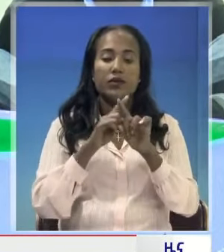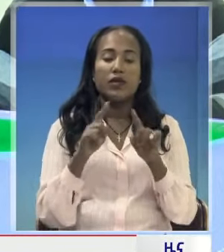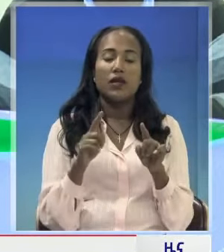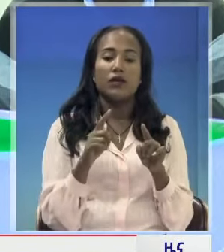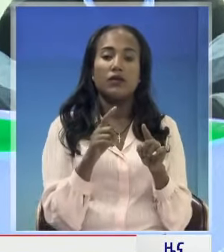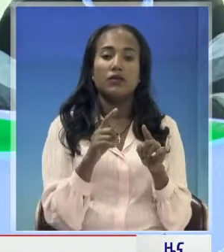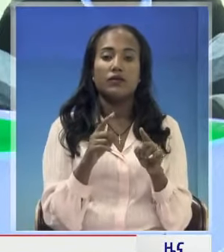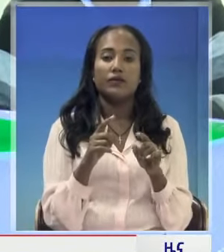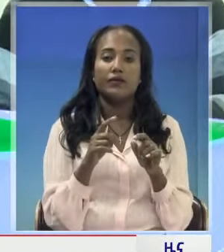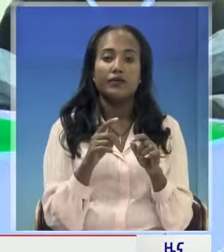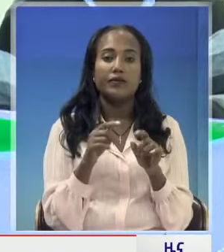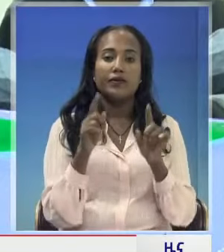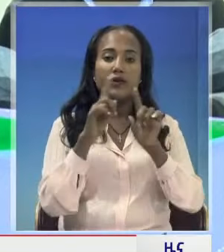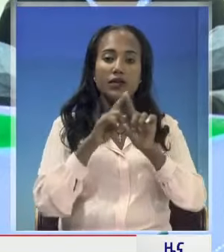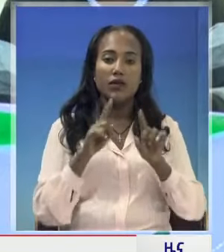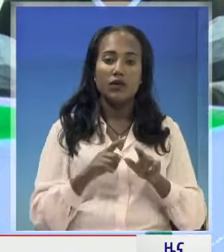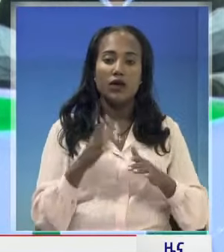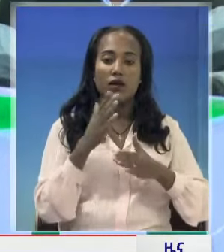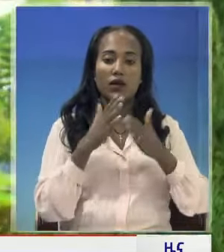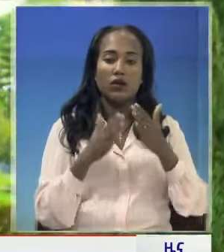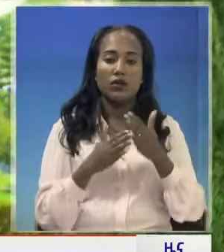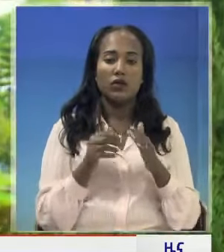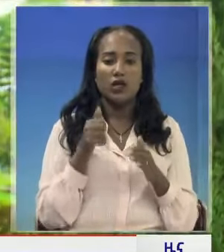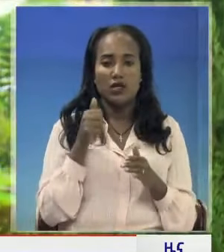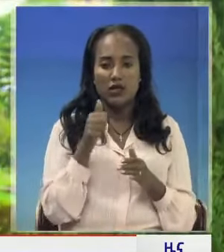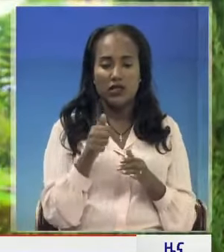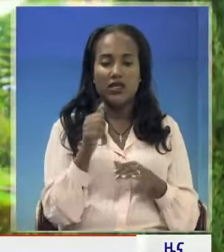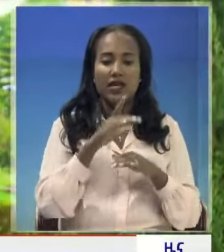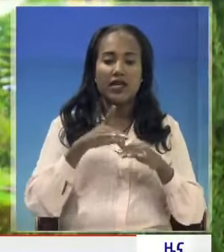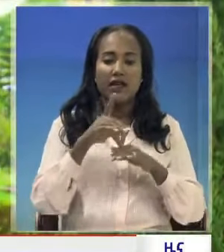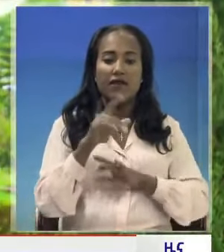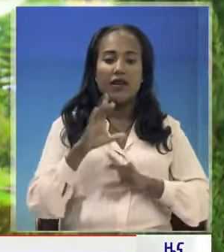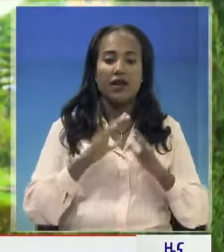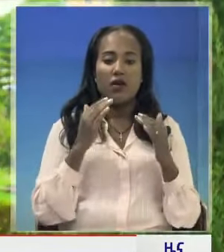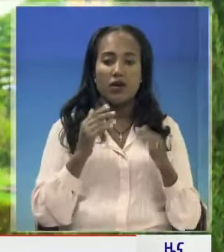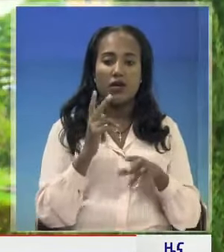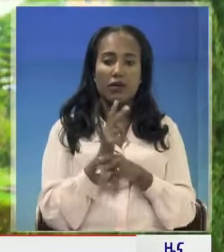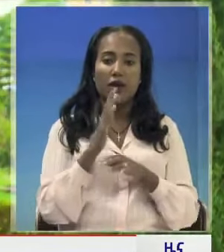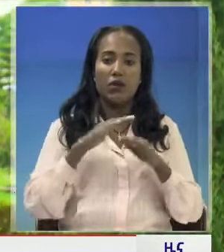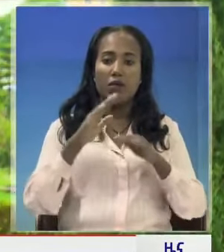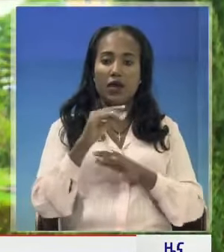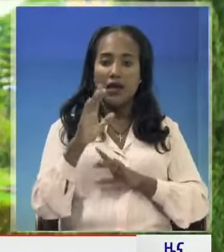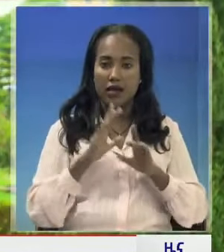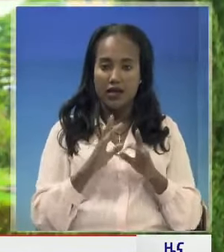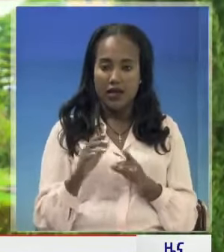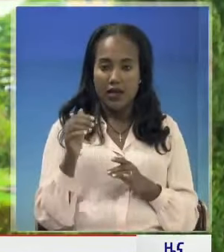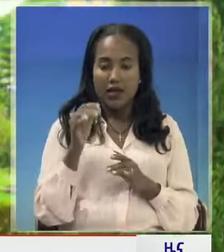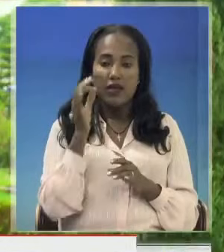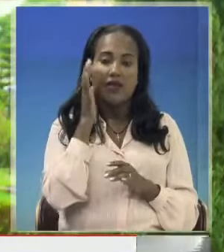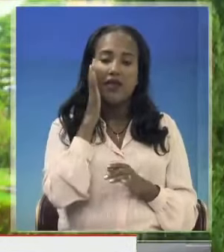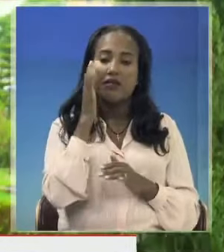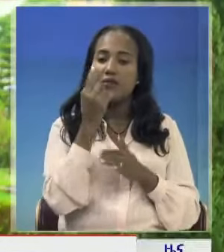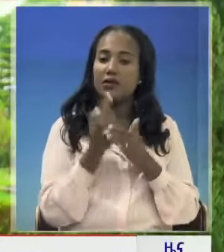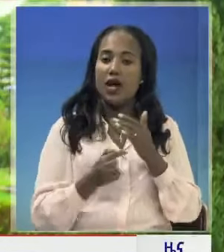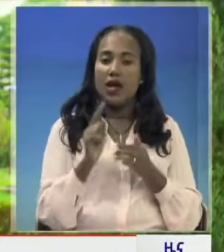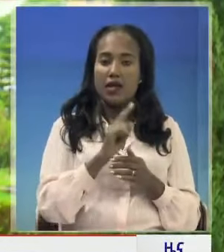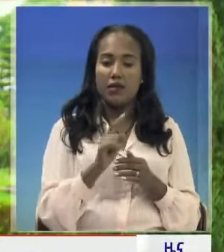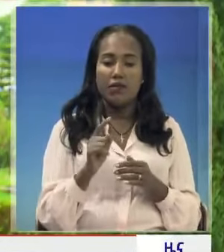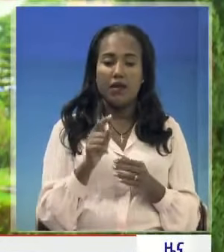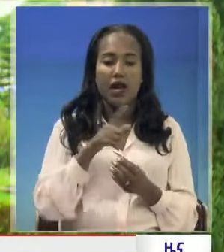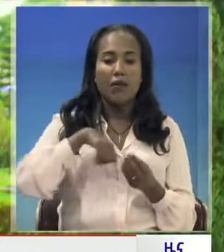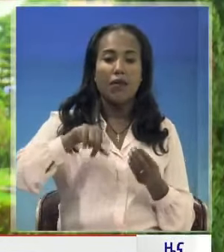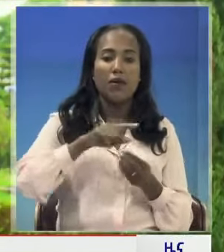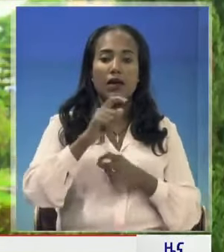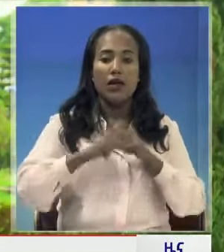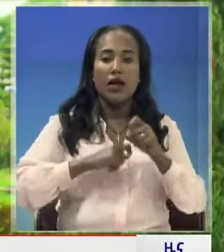በተለይ በተለያዩ አደረጃጀቶች ራሳችንን ከፍ አድርገን አሁን ከጠበቅነው በላይ አድርገን ለኢትዮጵያ ብቻ አይደለም